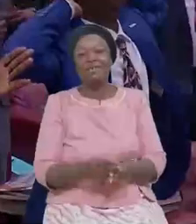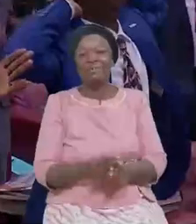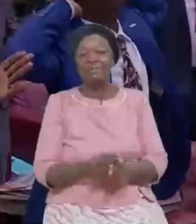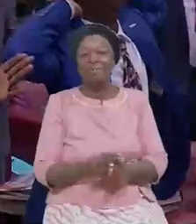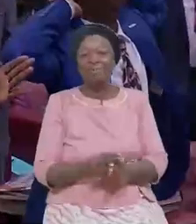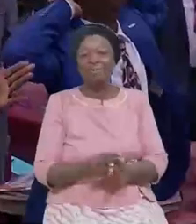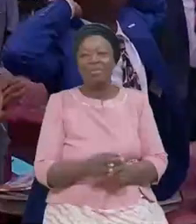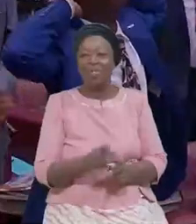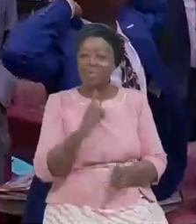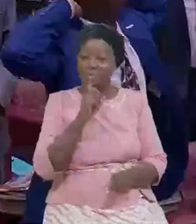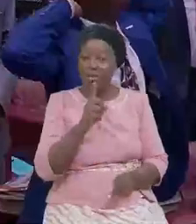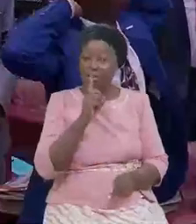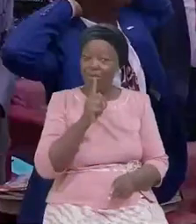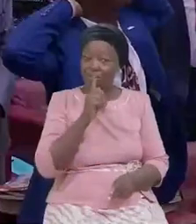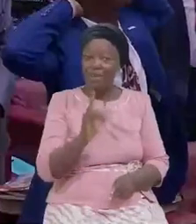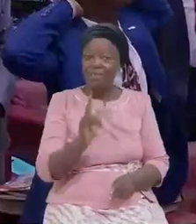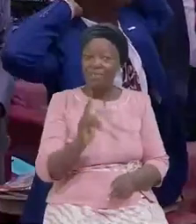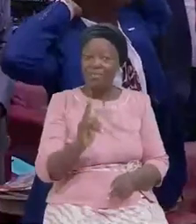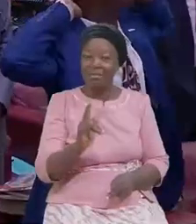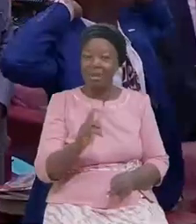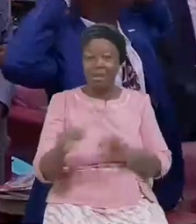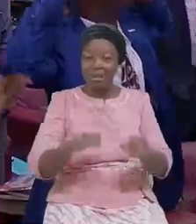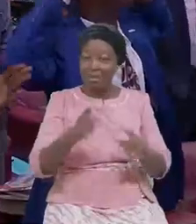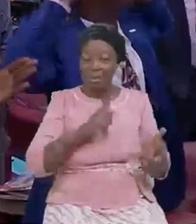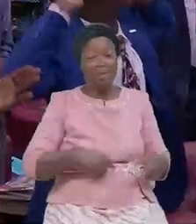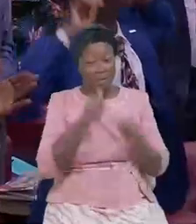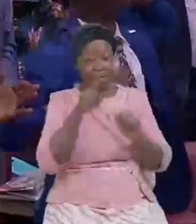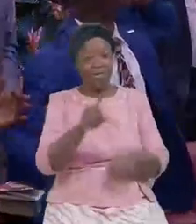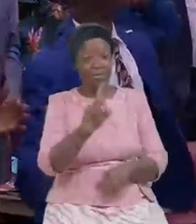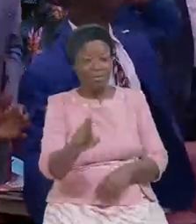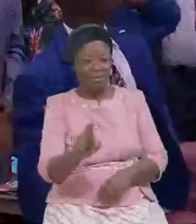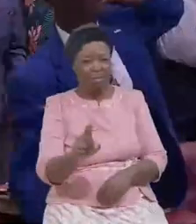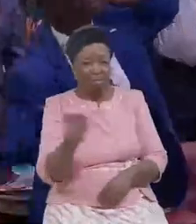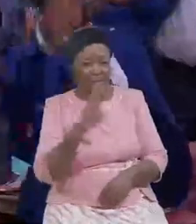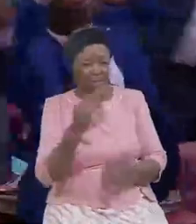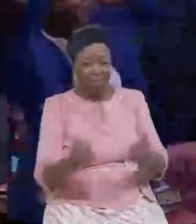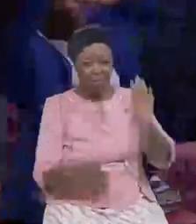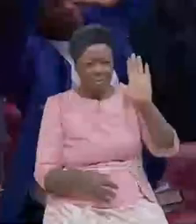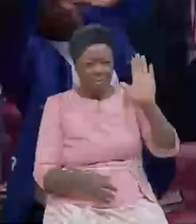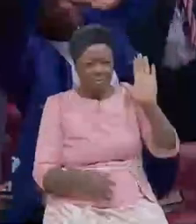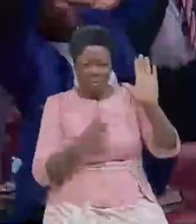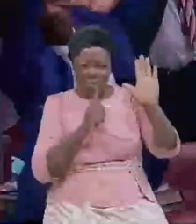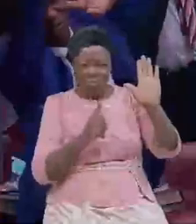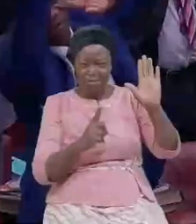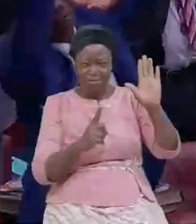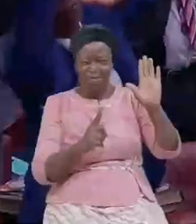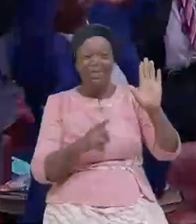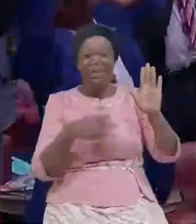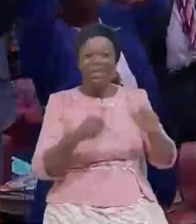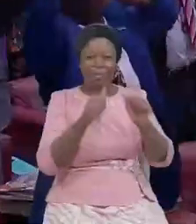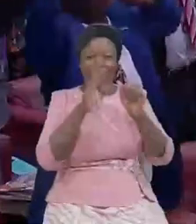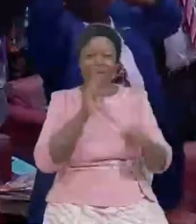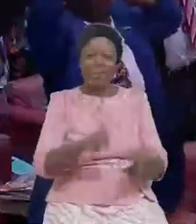Réellement, réellement, le Seigneur vous a béni, est-ce que c'est vrai? Vous êtes où là? La bénédiction sera permanente au nom